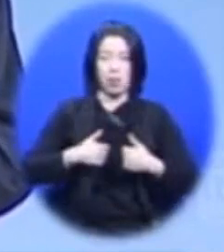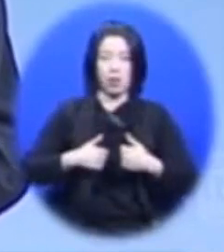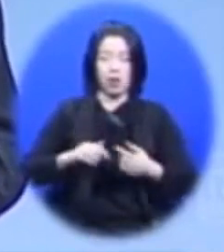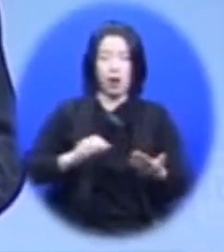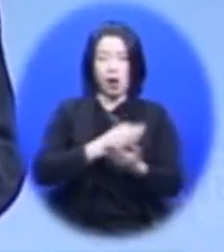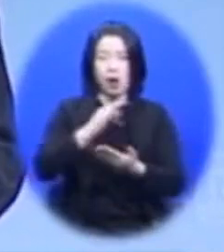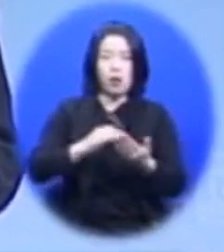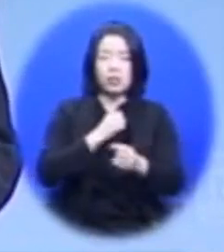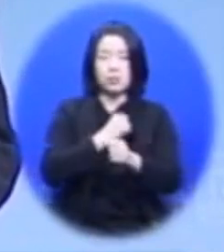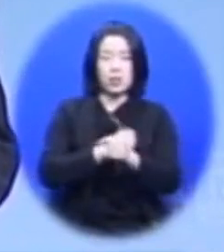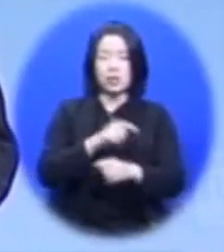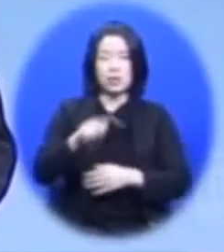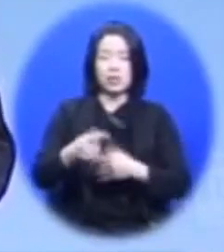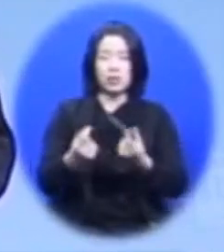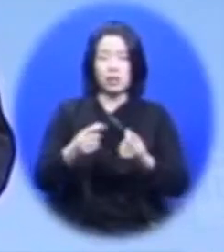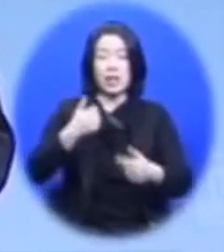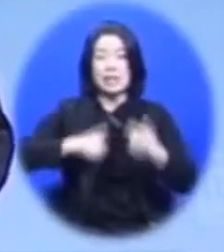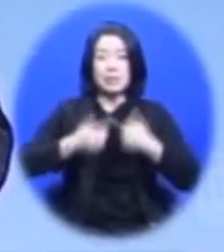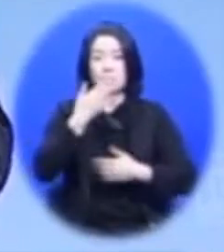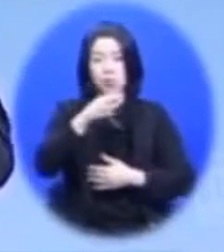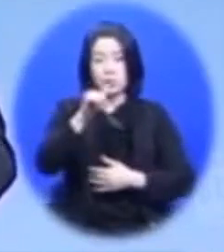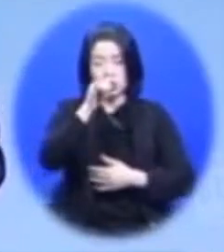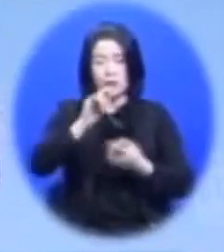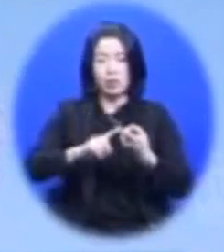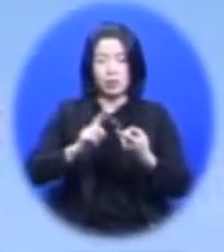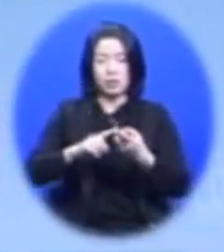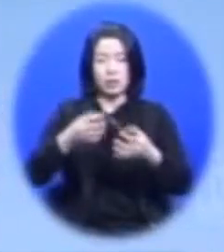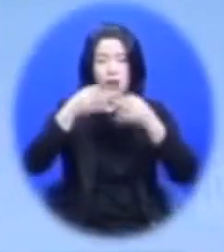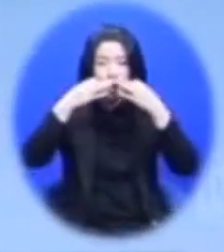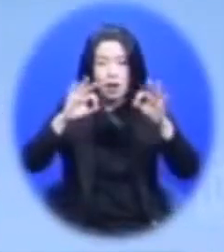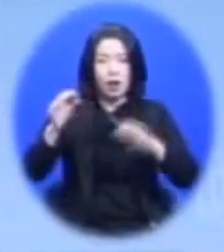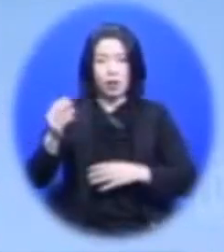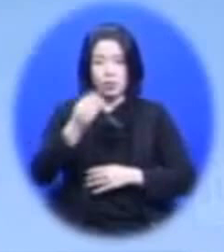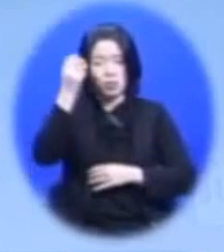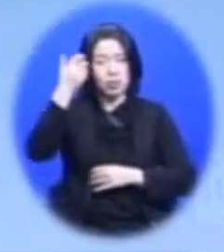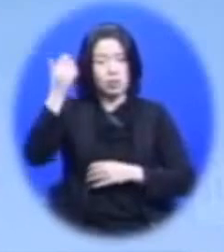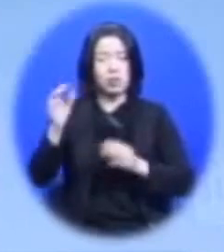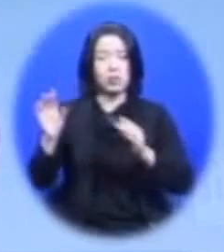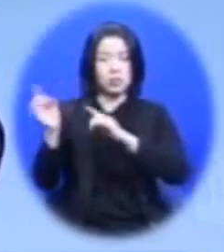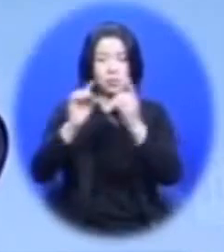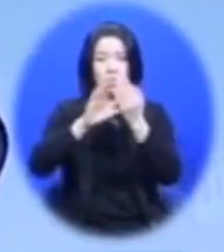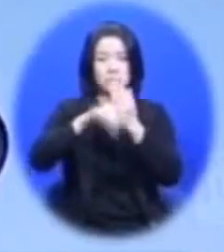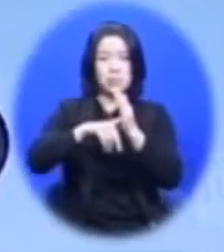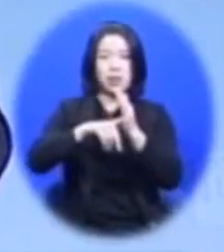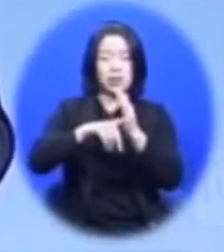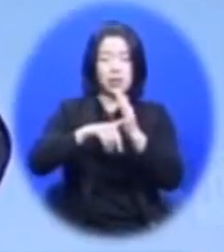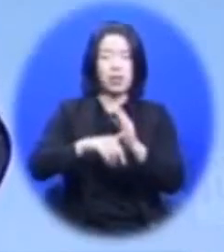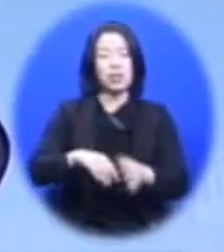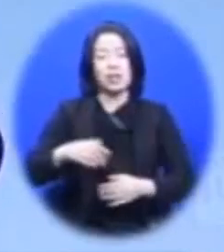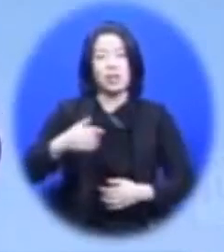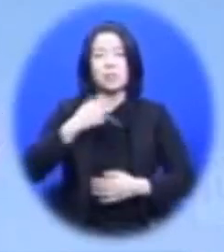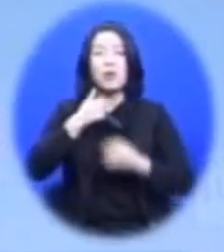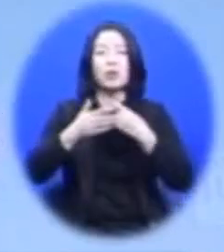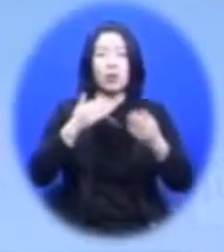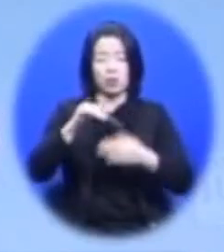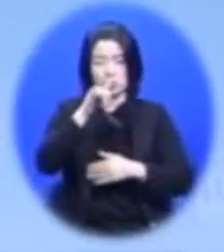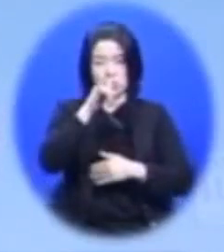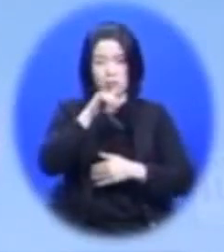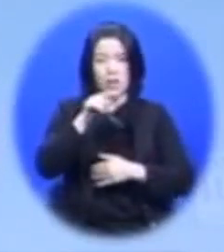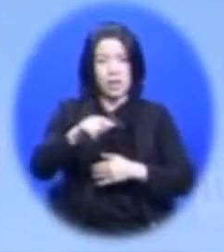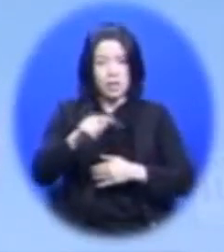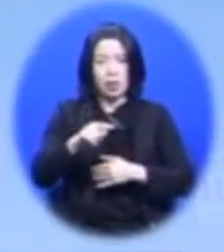것이 그렇게 기쁠 수 있다는 것을 성령 집회 때 경험합니다. 그리고 제 마음이 믿어져요.